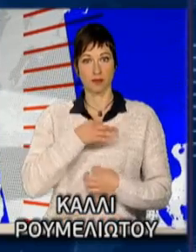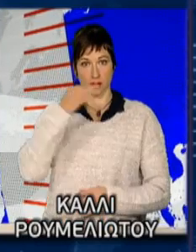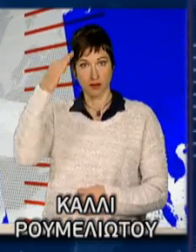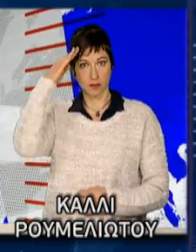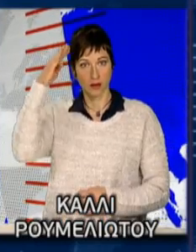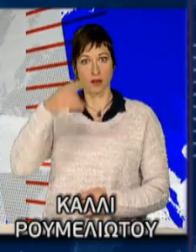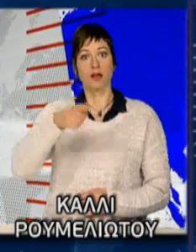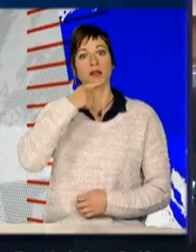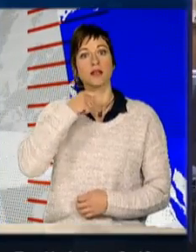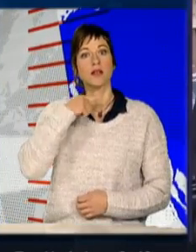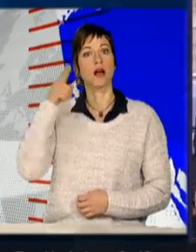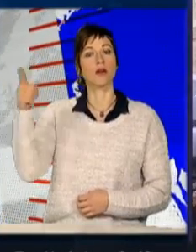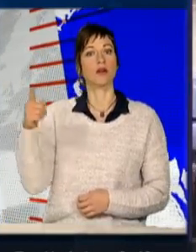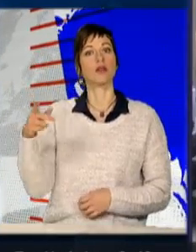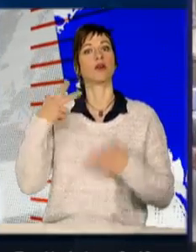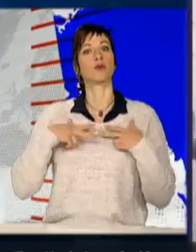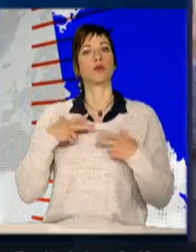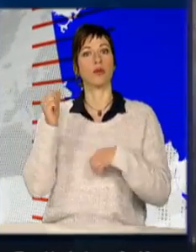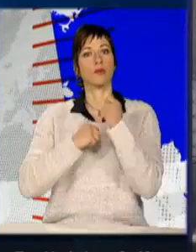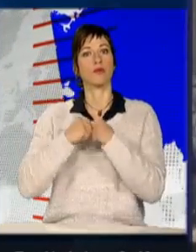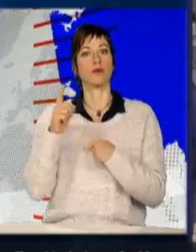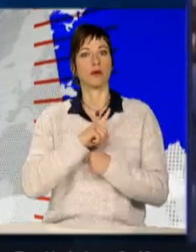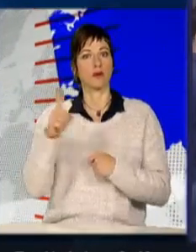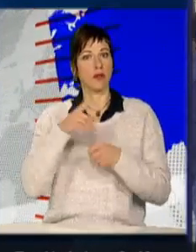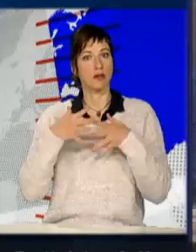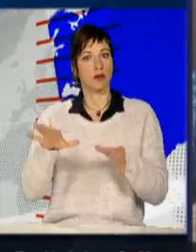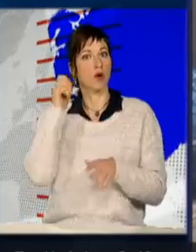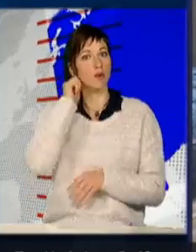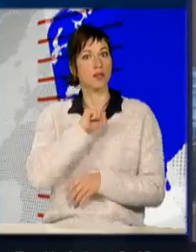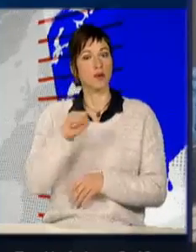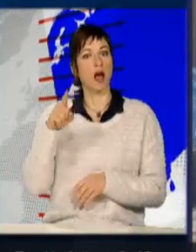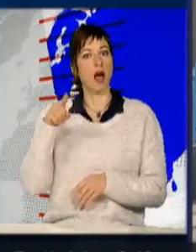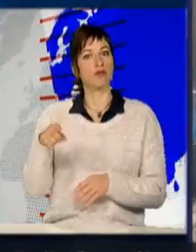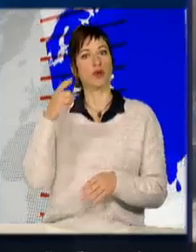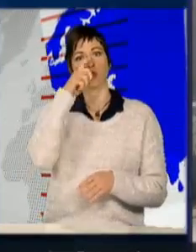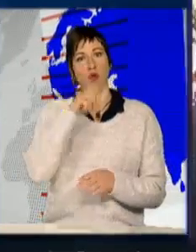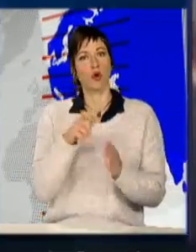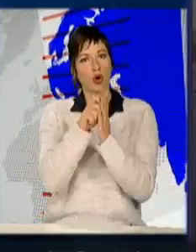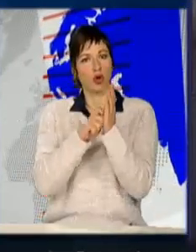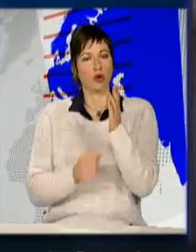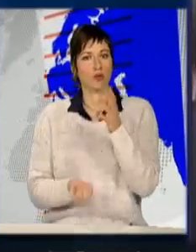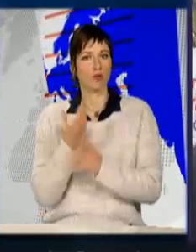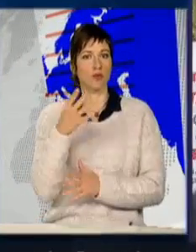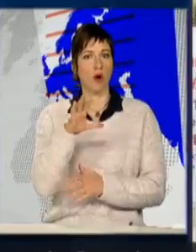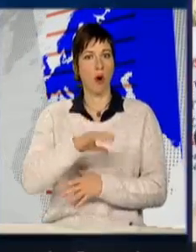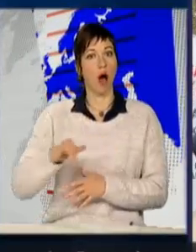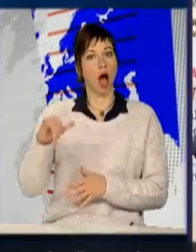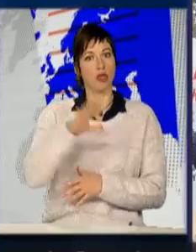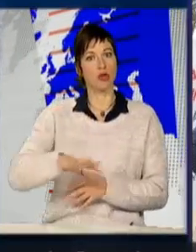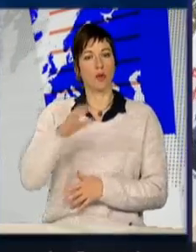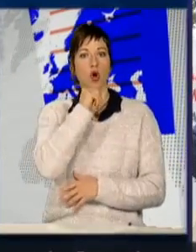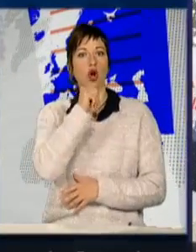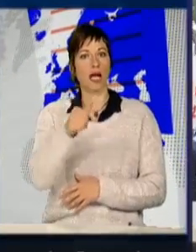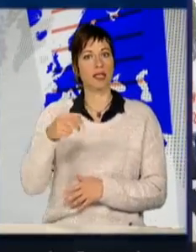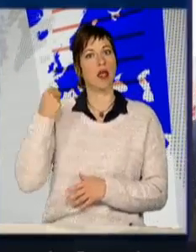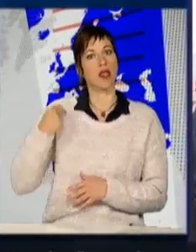Κυρίες και κύριοι, καλησπέρα σας. Στο Ηράκλειο βρέθηκε ο Υπουργός Υποδομών, Μεταφορών και Δικτύων Χρήστος Πύρτζης, ο οποίος παρέδωσε τα τεύχη δημοπράτησης για το νέο